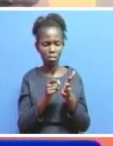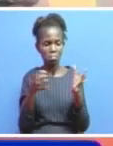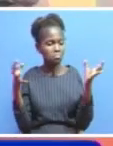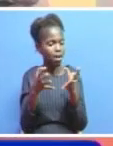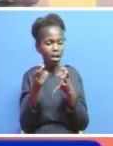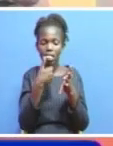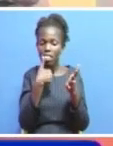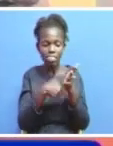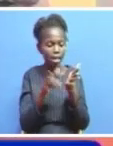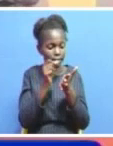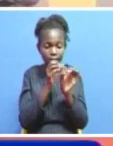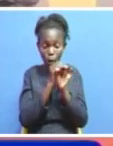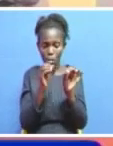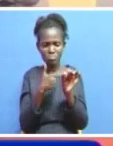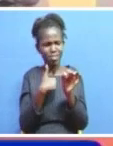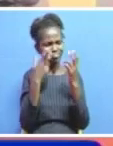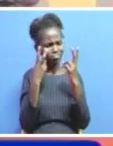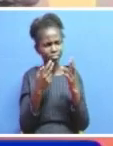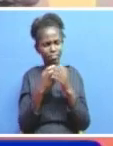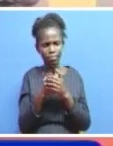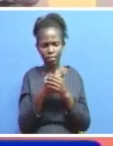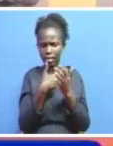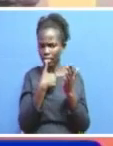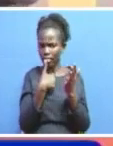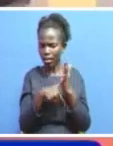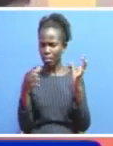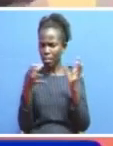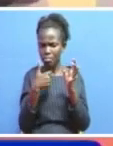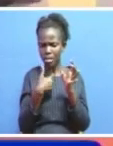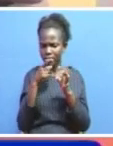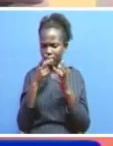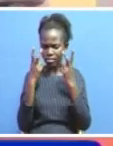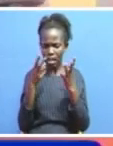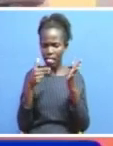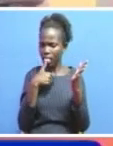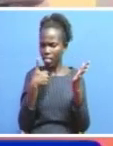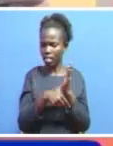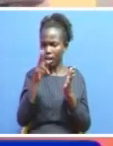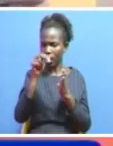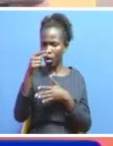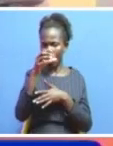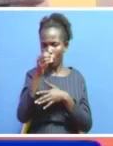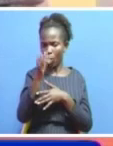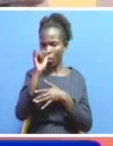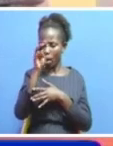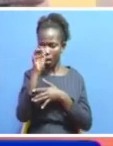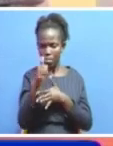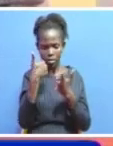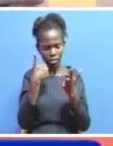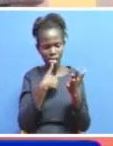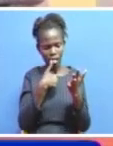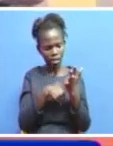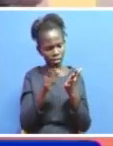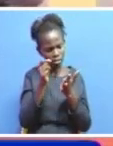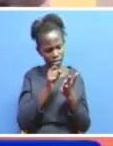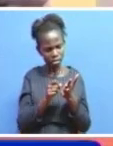gyande ka balua okay. Kila nonie kina leta idea kiyama nonie balue no mheshimiwa Ngoima andikete nonie secretary general